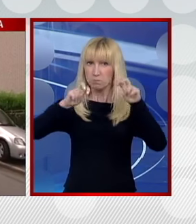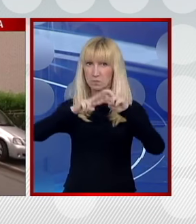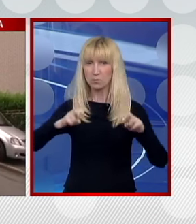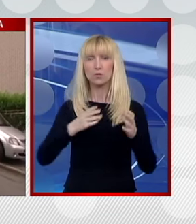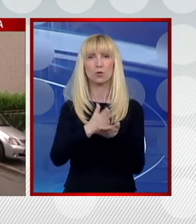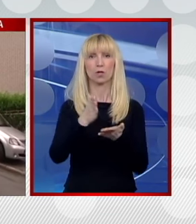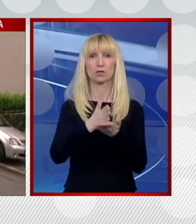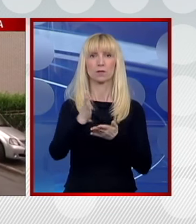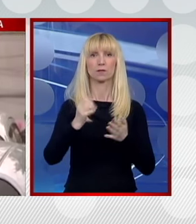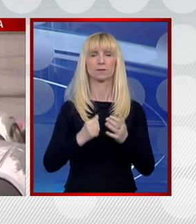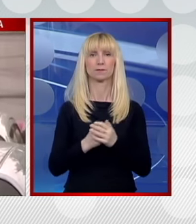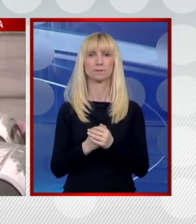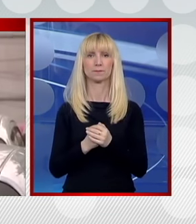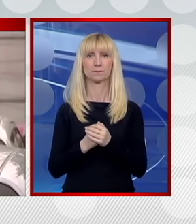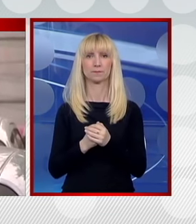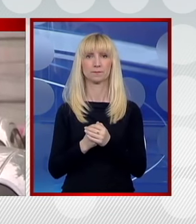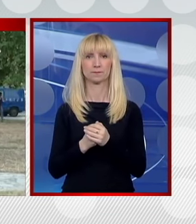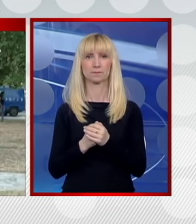događaja.